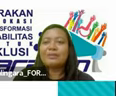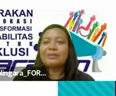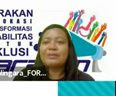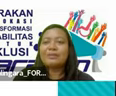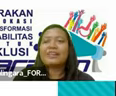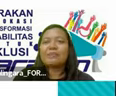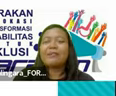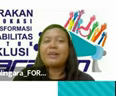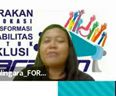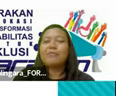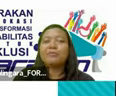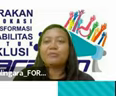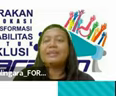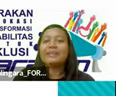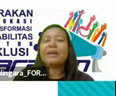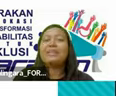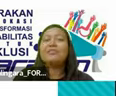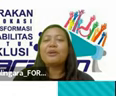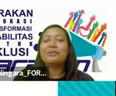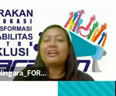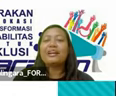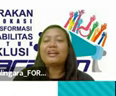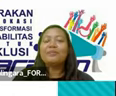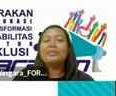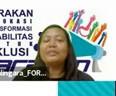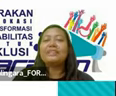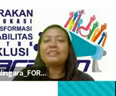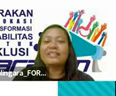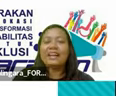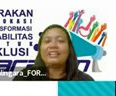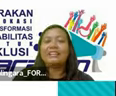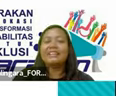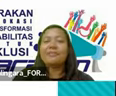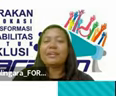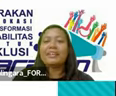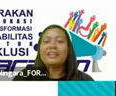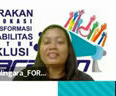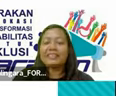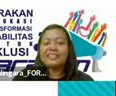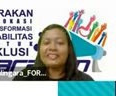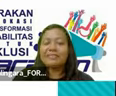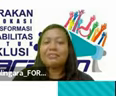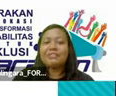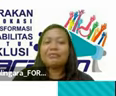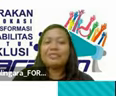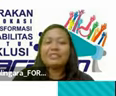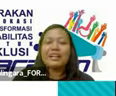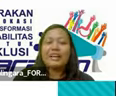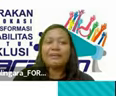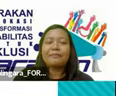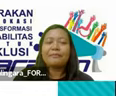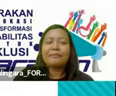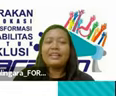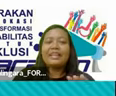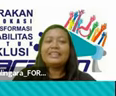berikutnya terkait bagaimana mendukung supaya NTT kami ini juga bisa tidak tertinggal daripada yang provinsi-provinsi yang